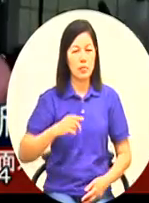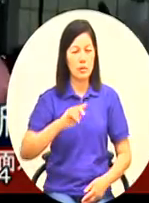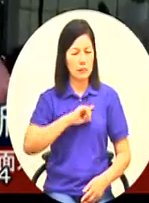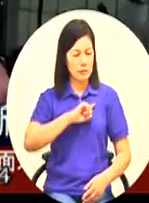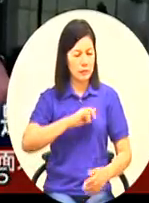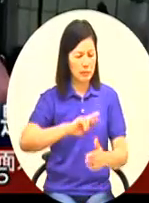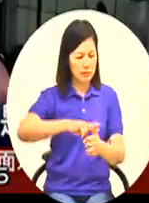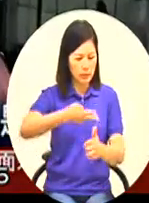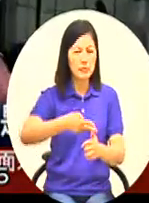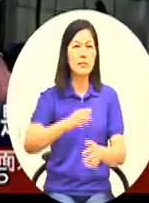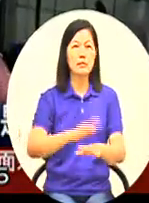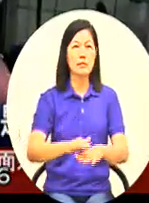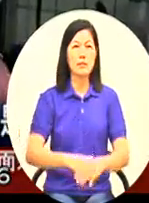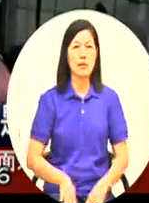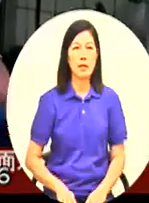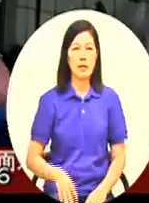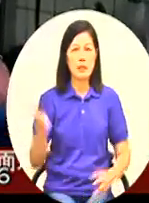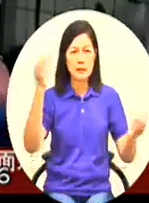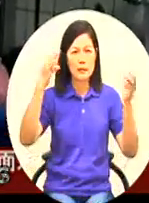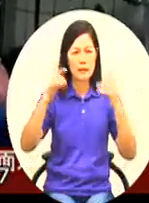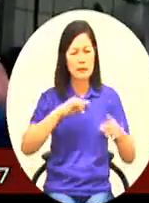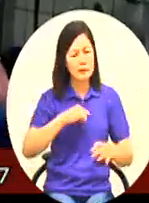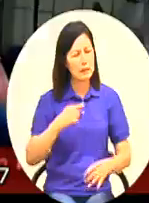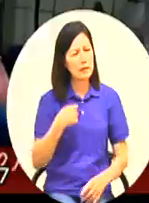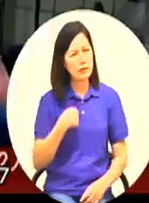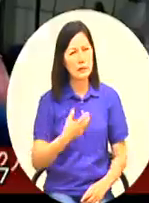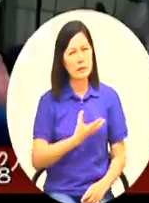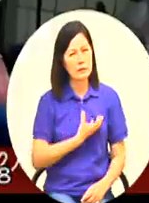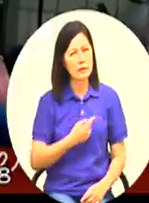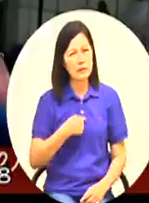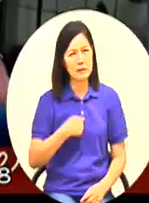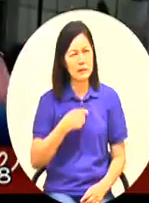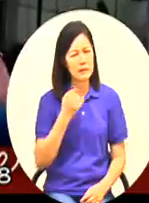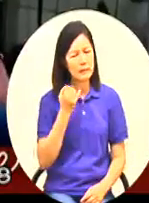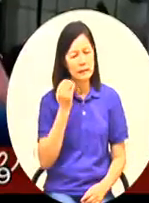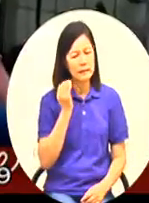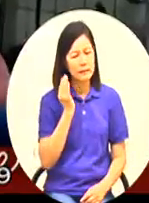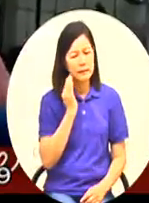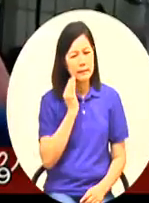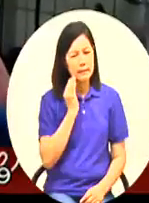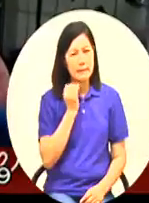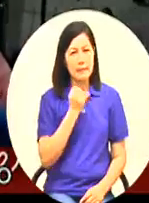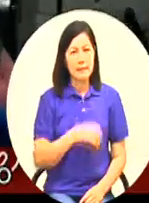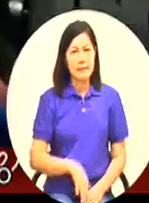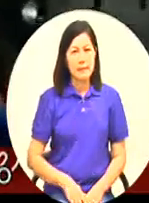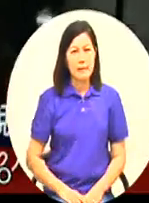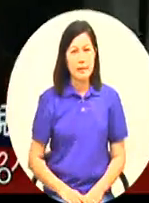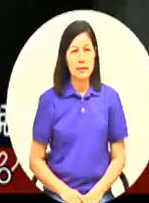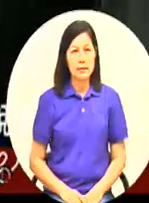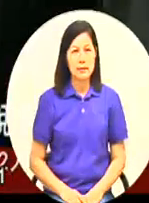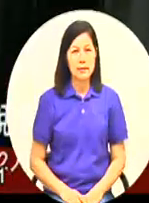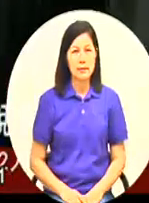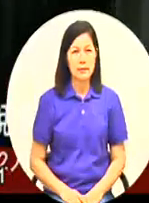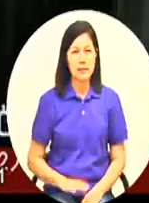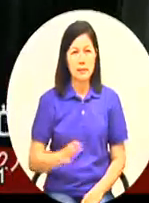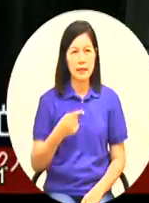自新。 看到这种消息，咱嘛是心肝嘛是会唔甘嘛的，就是讲。